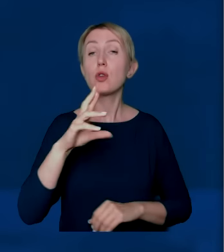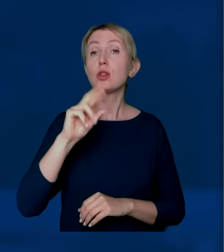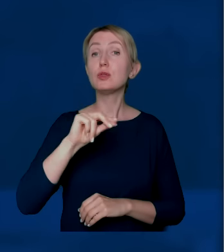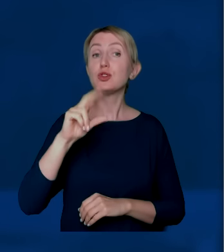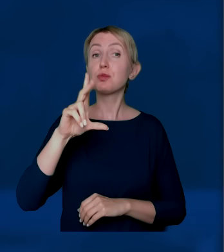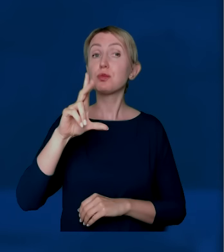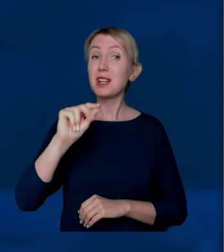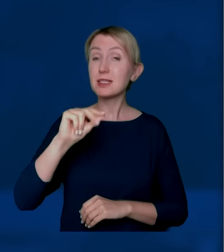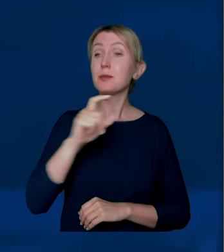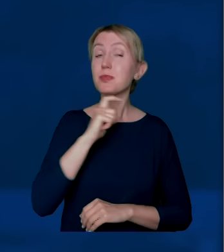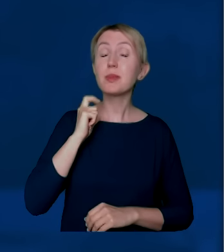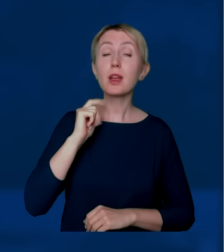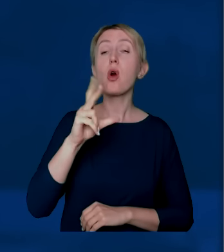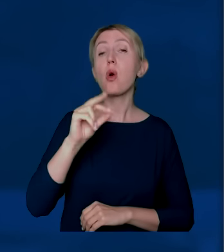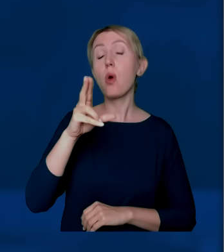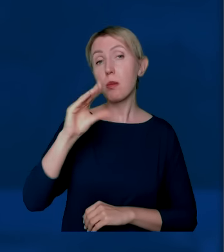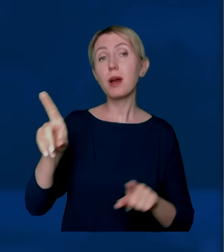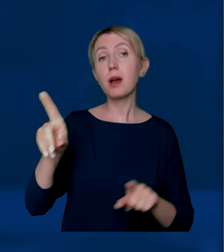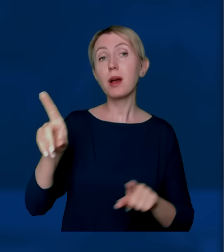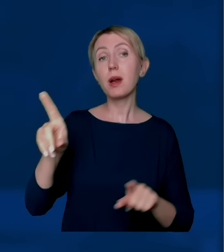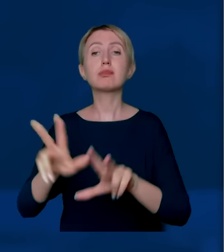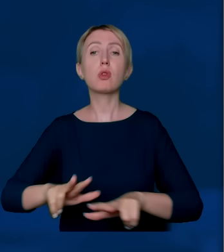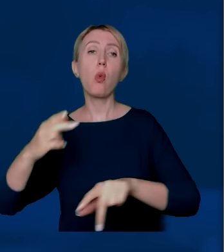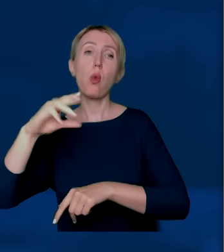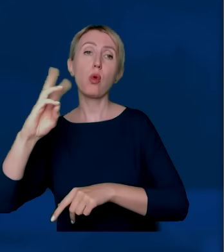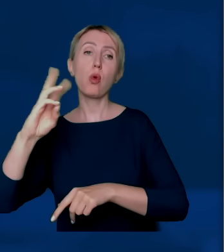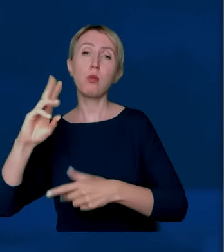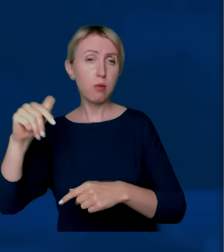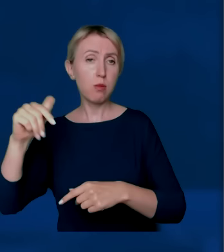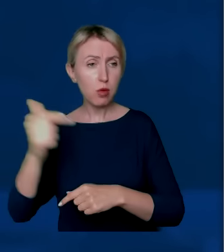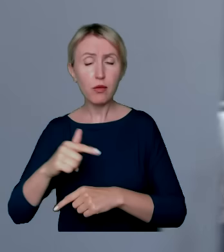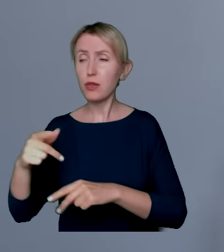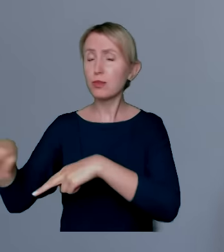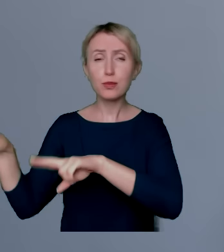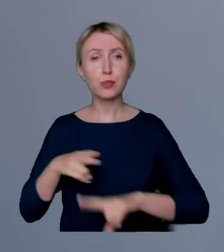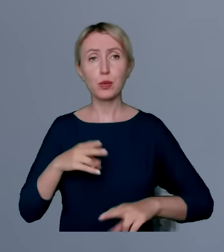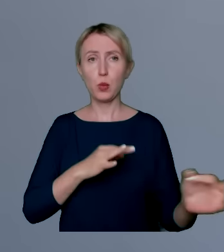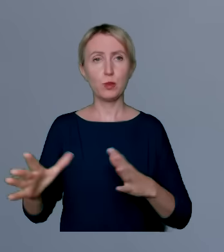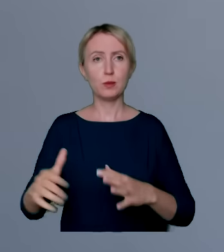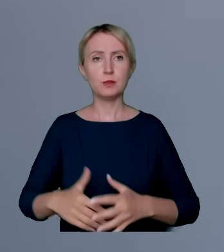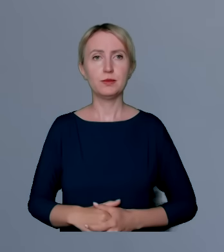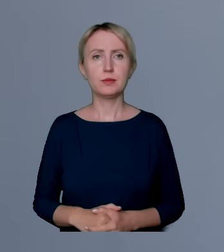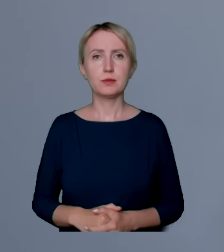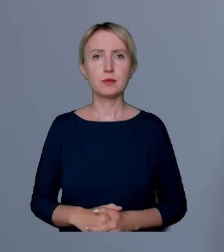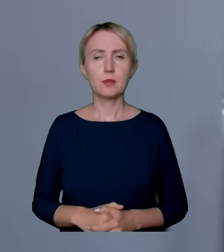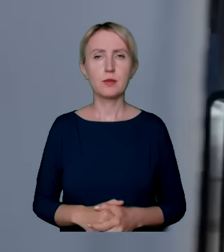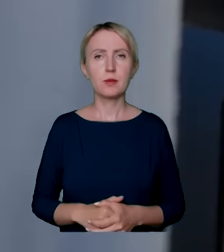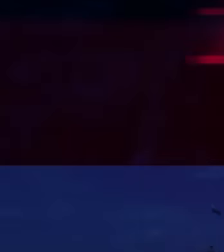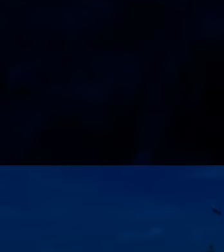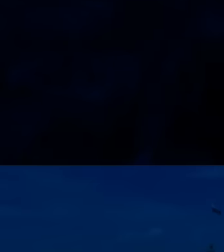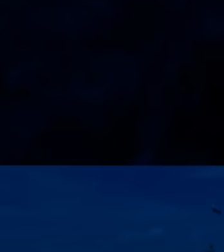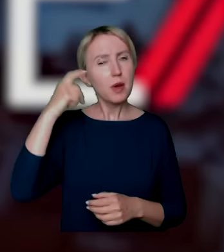ojca Maksymiliana Kolbego oraz rodziny Ulmów powinny zostać natychmiast przywrócone. Nie zapominajmy o naszych